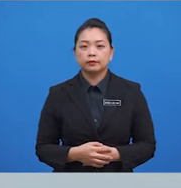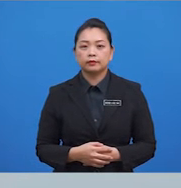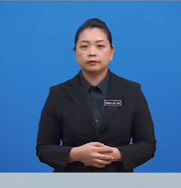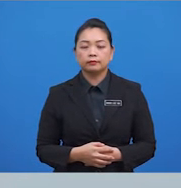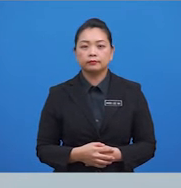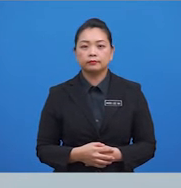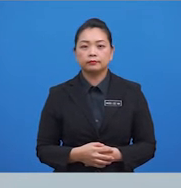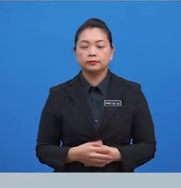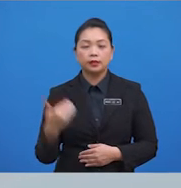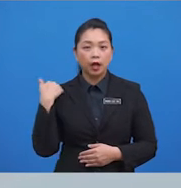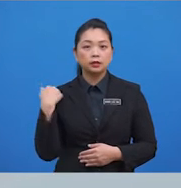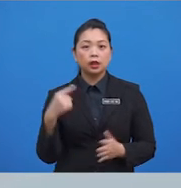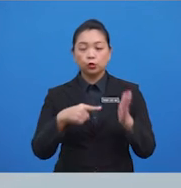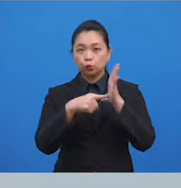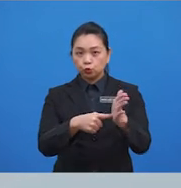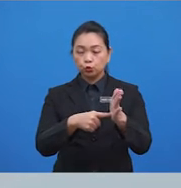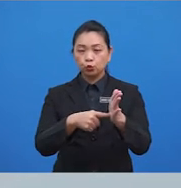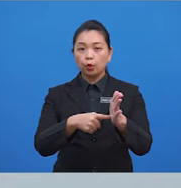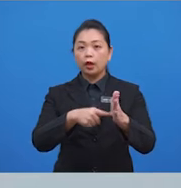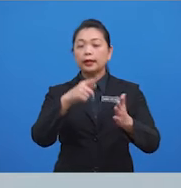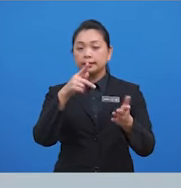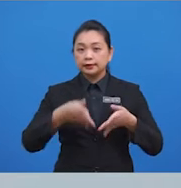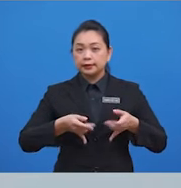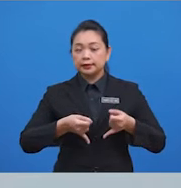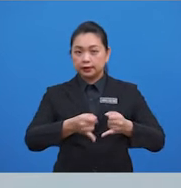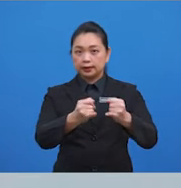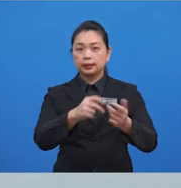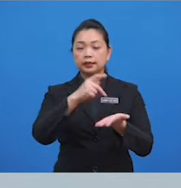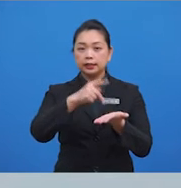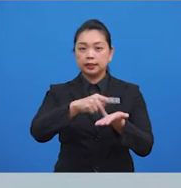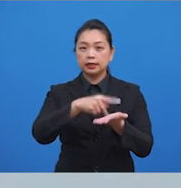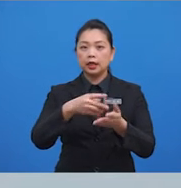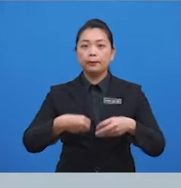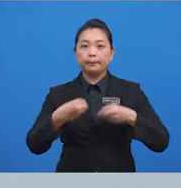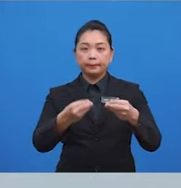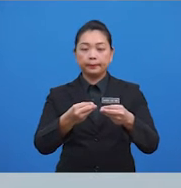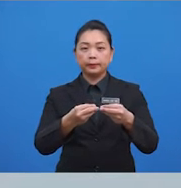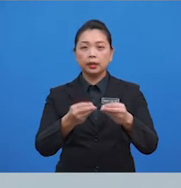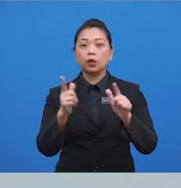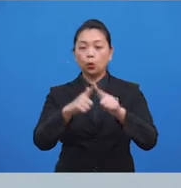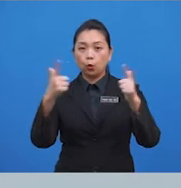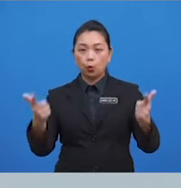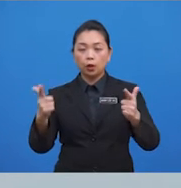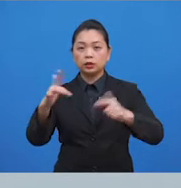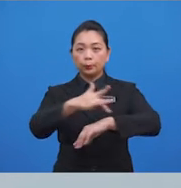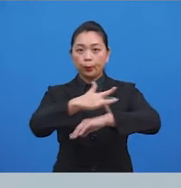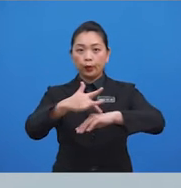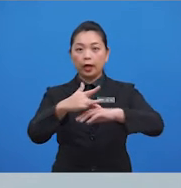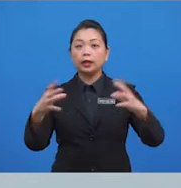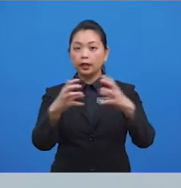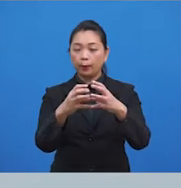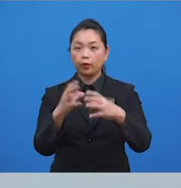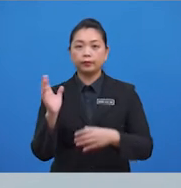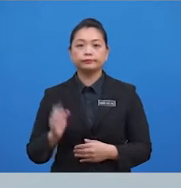Di paparan ditunjukkan jalan pengiraan bagi jumlah luas trapezium dan jumlah luas permukaan